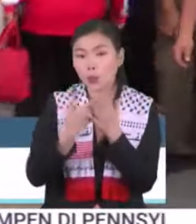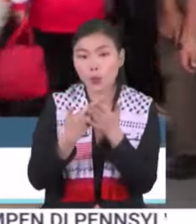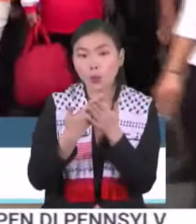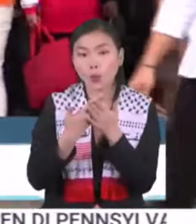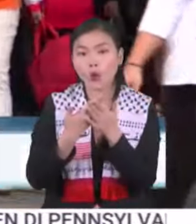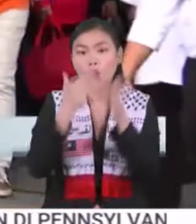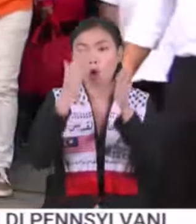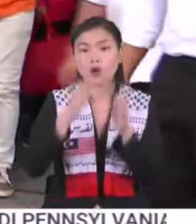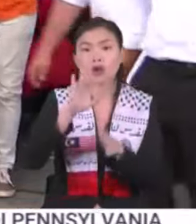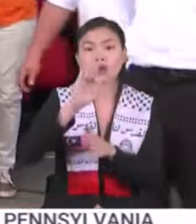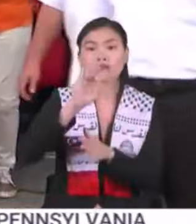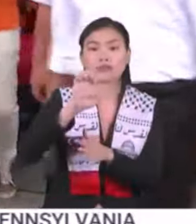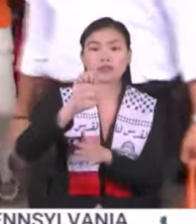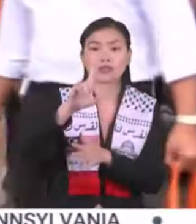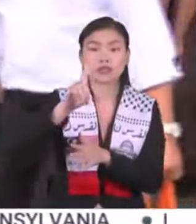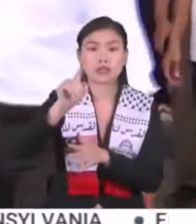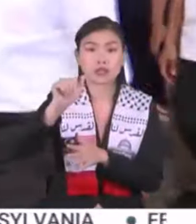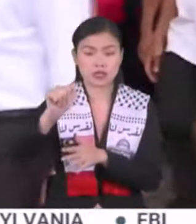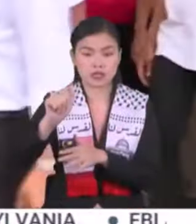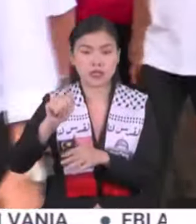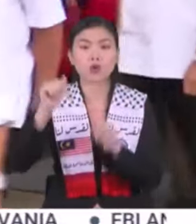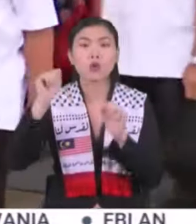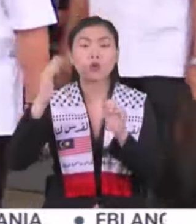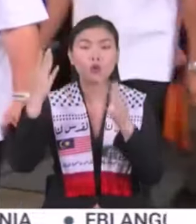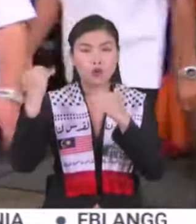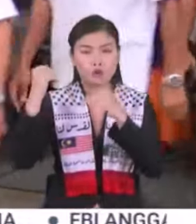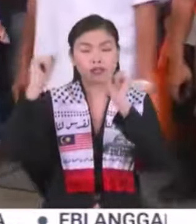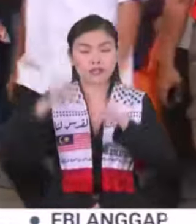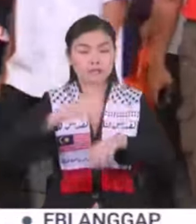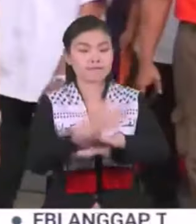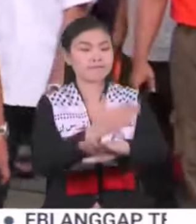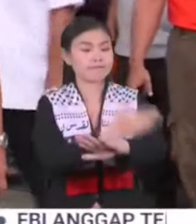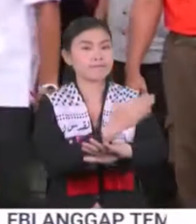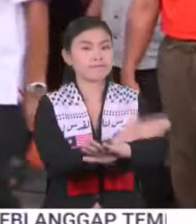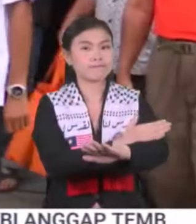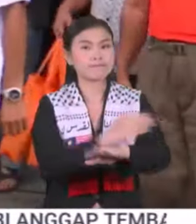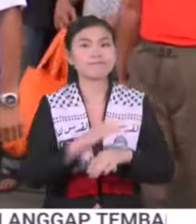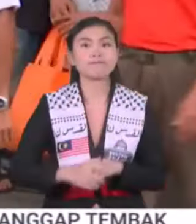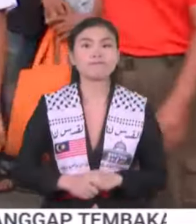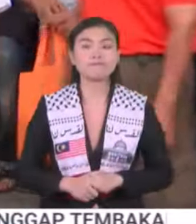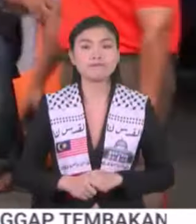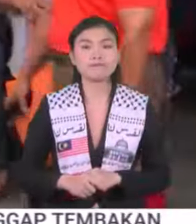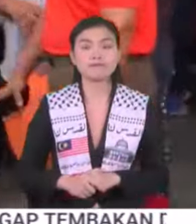dan semua masyarakat Felda lah. Saya harap penambah baik kita ni akan diutamakan semualah.